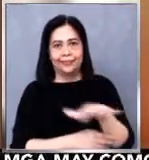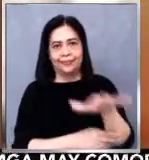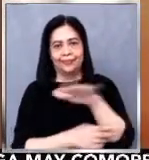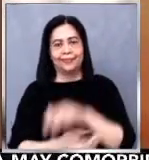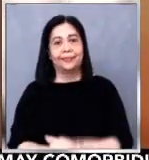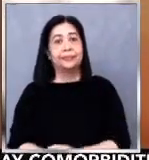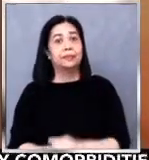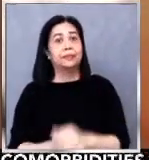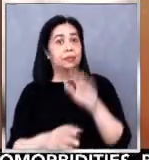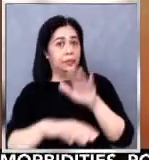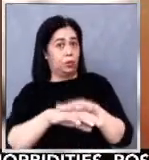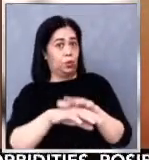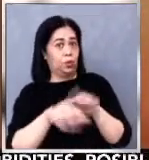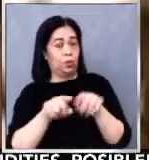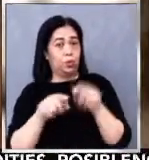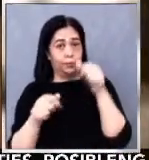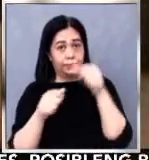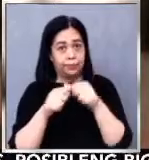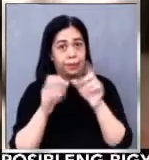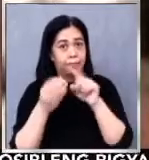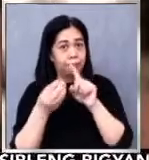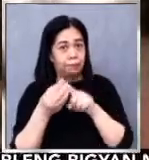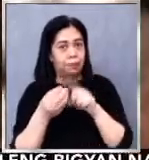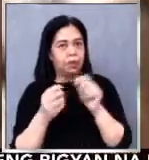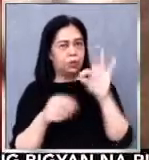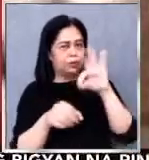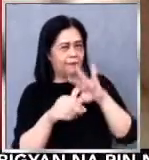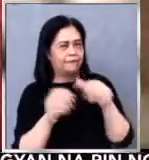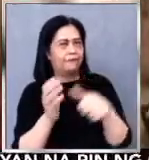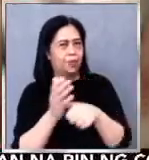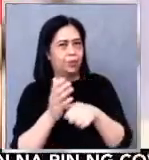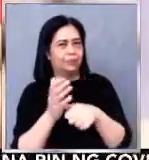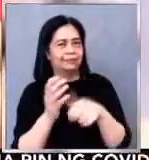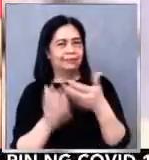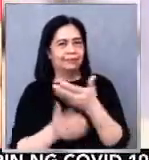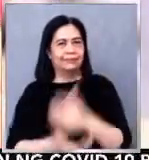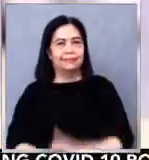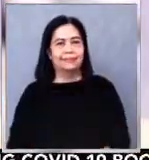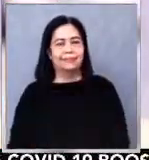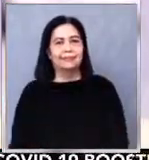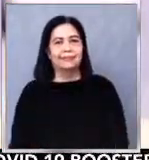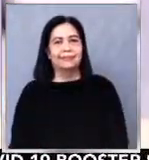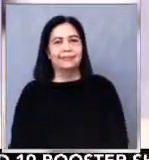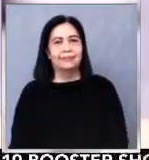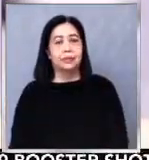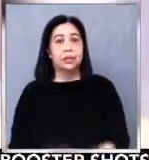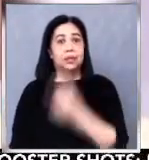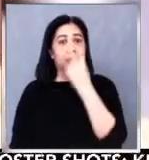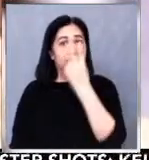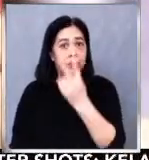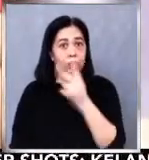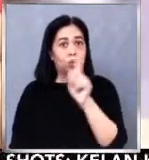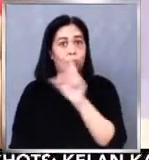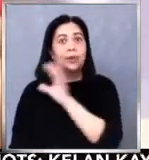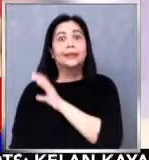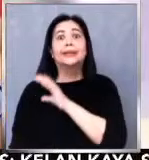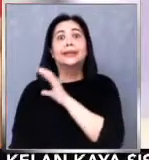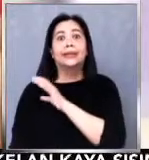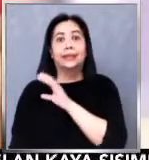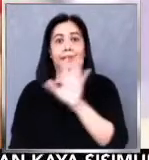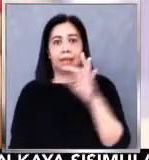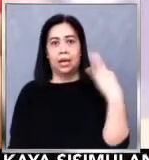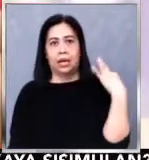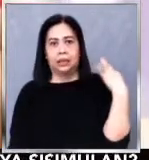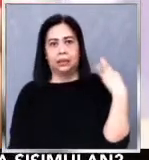rin siya kaugnay sa pagpili ng iboboto sa eleksyon. Tingnan yung pag-uugali ng kandidato. Pag sinabi niya